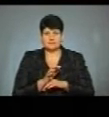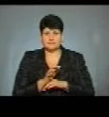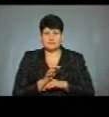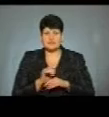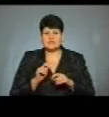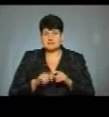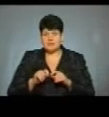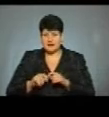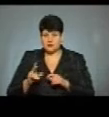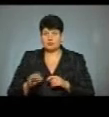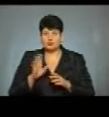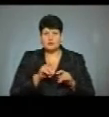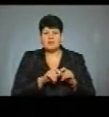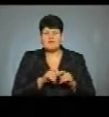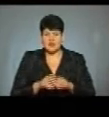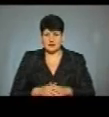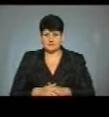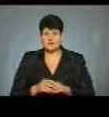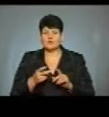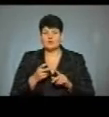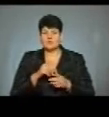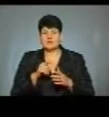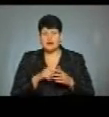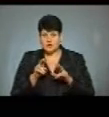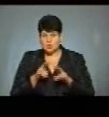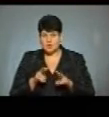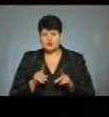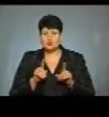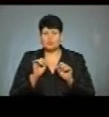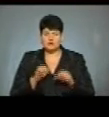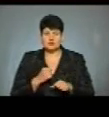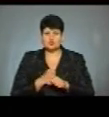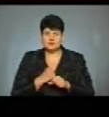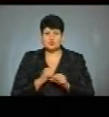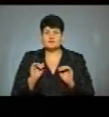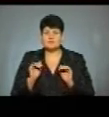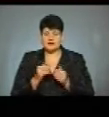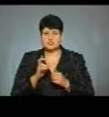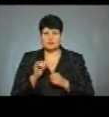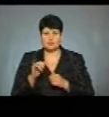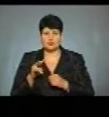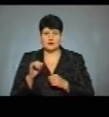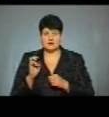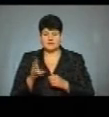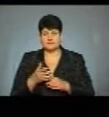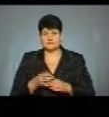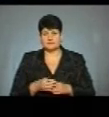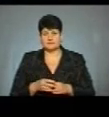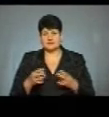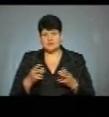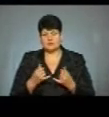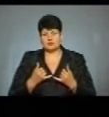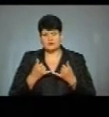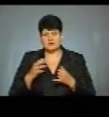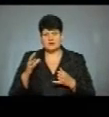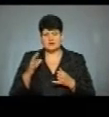інспекторів, які будуть перевіряти. Друге питання, яке розглядають, що можна зробити, щоб зменшити булінг. Вважати всіх